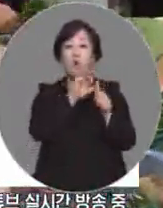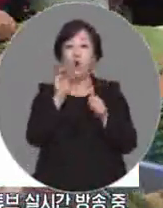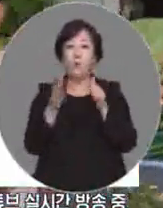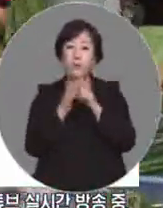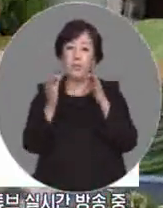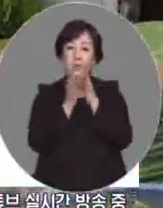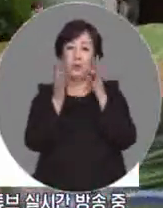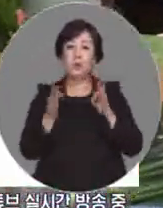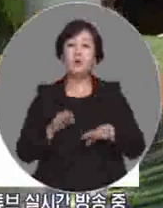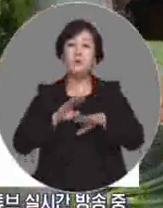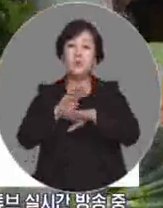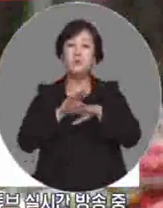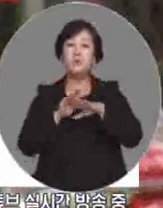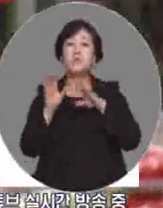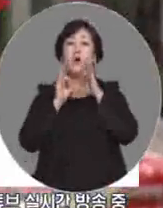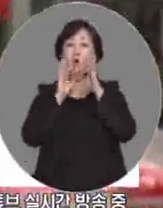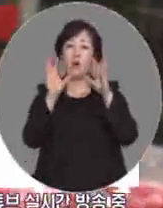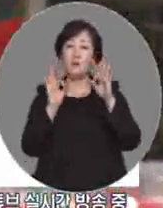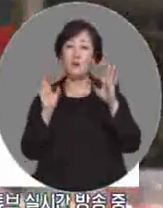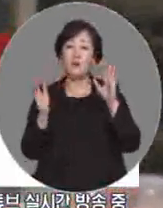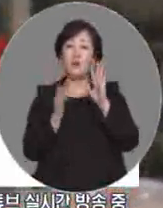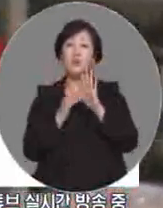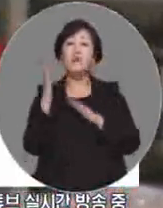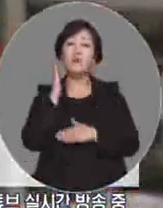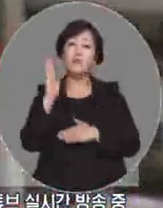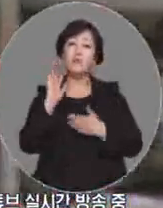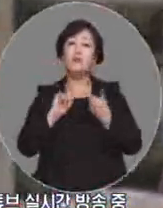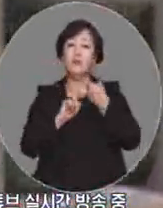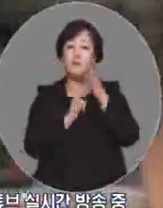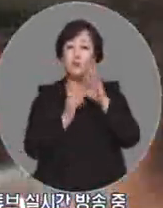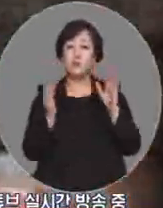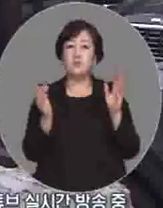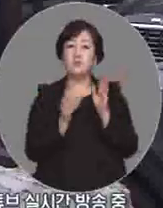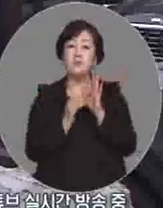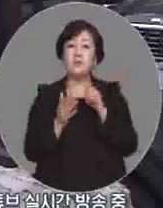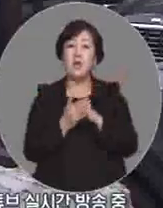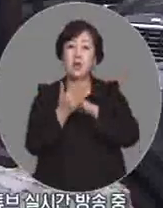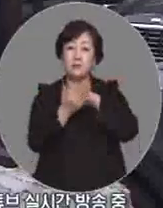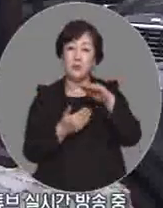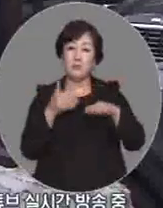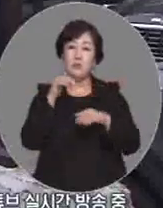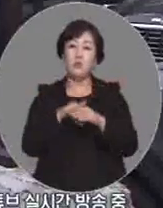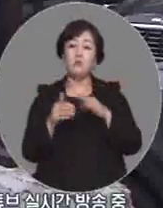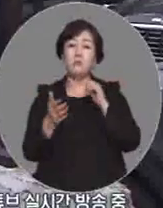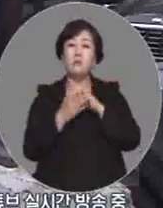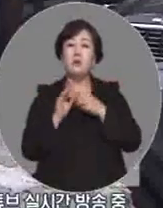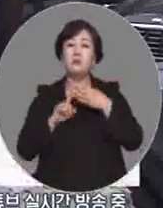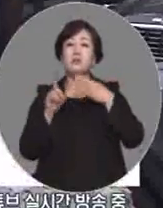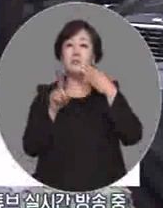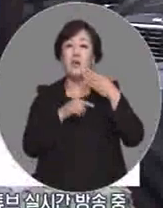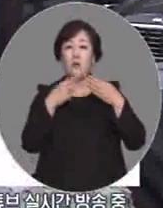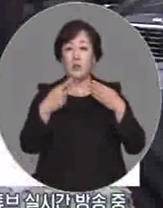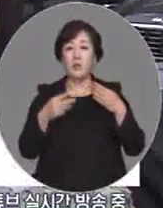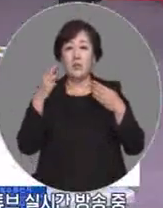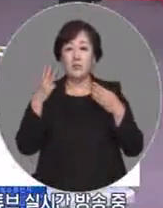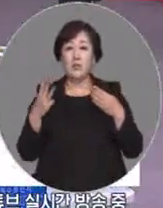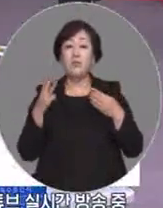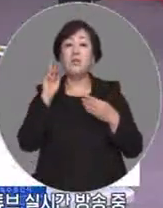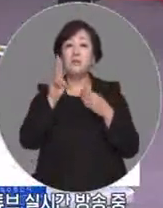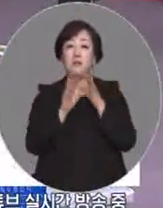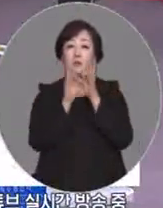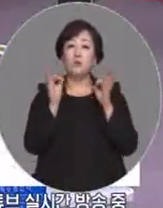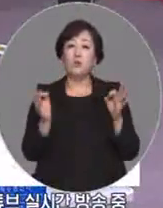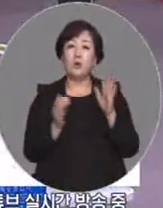기간 자동차와 확성장치를 이용한 연설 등을 할 수 있습니다. 사전투표는 다음 달 2일과 3일 이틀간